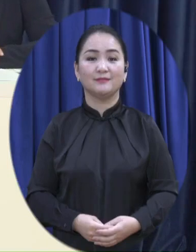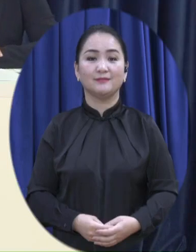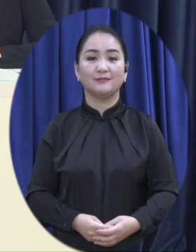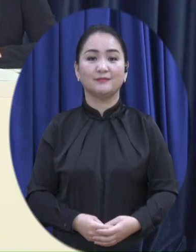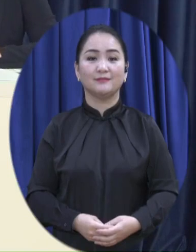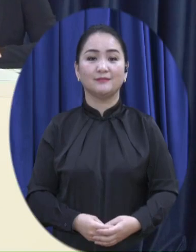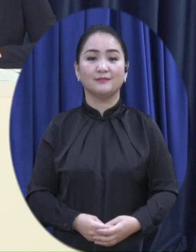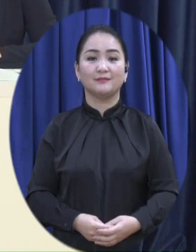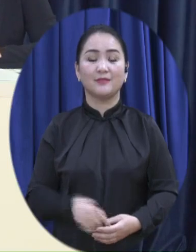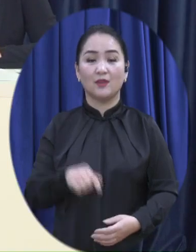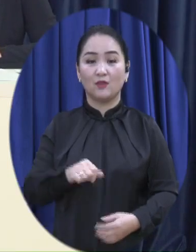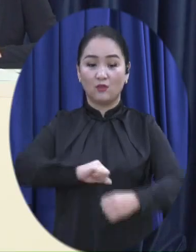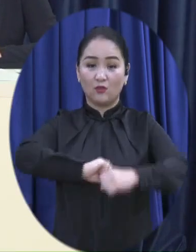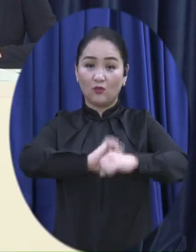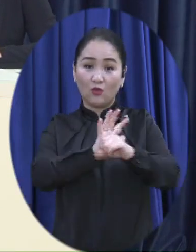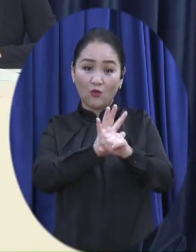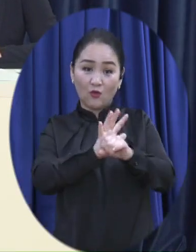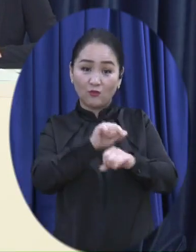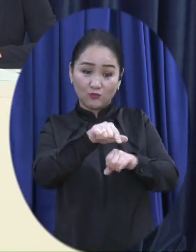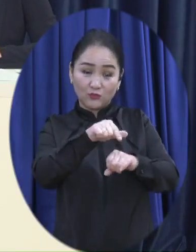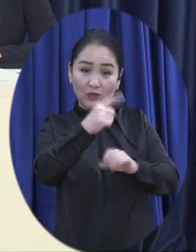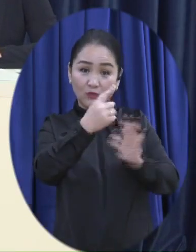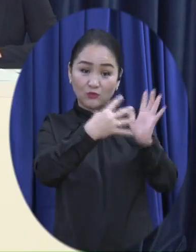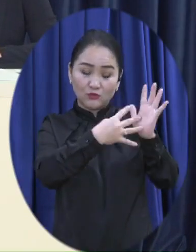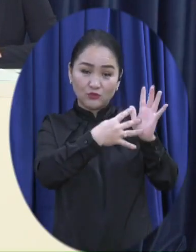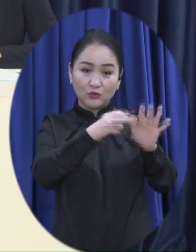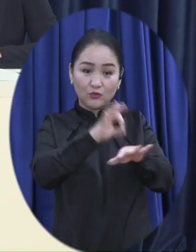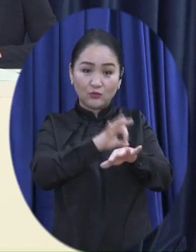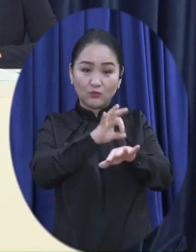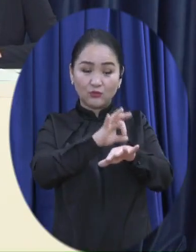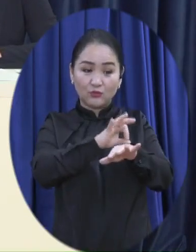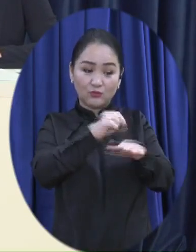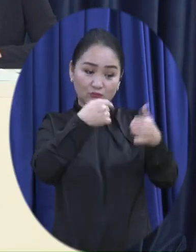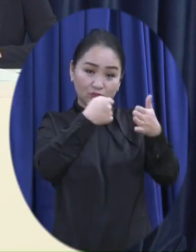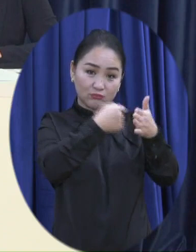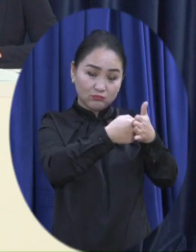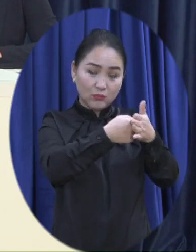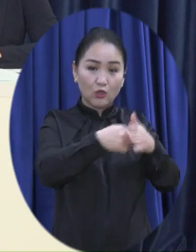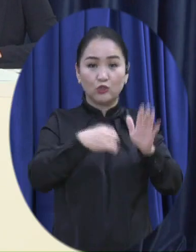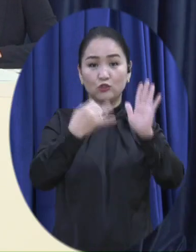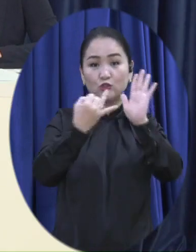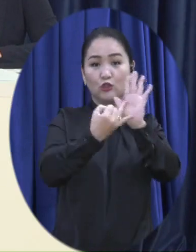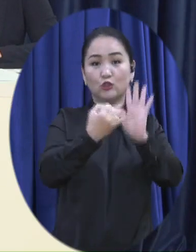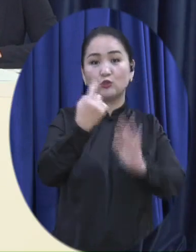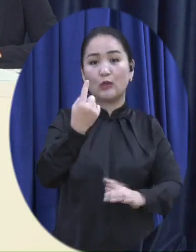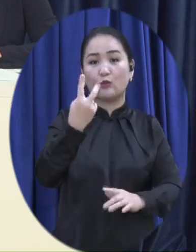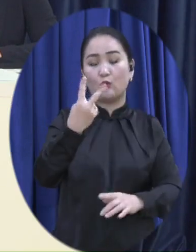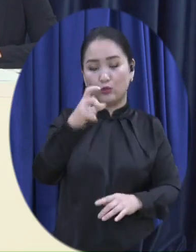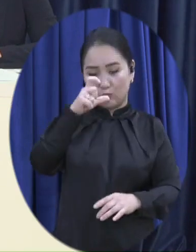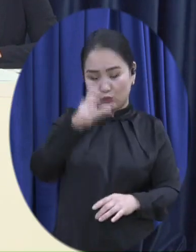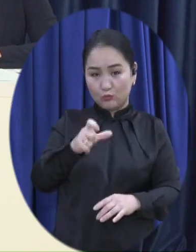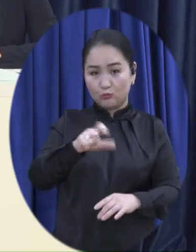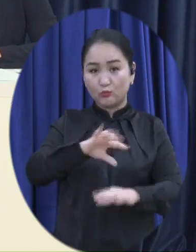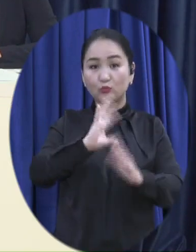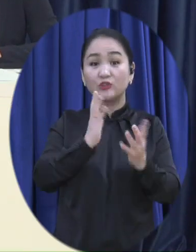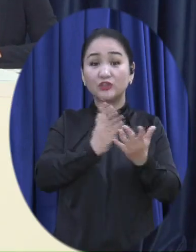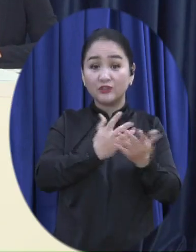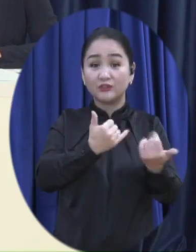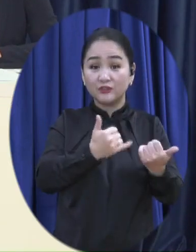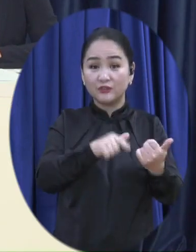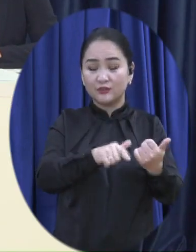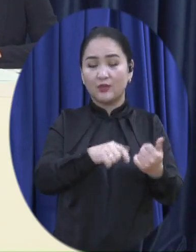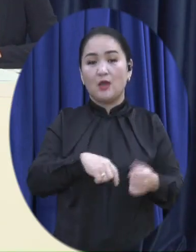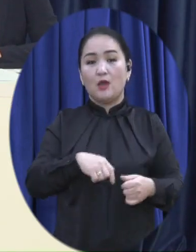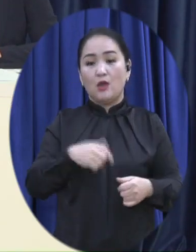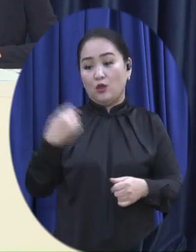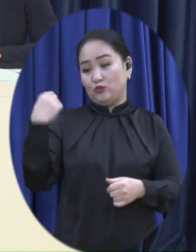За ингээд коронавирус халдварын батлагдсан тохиолдол манай улсын хэмжээнд 712 тохиолдол болсон. За өнгөрсөн